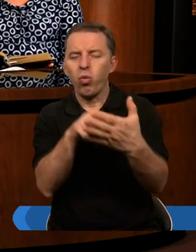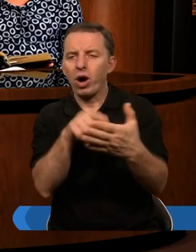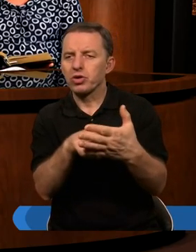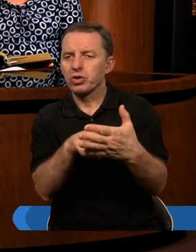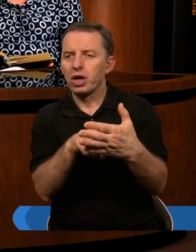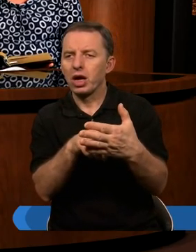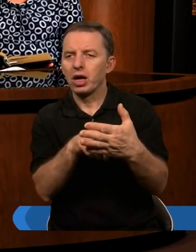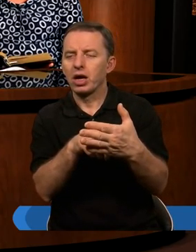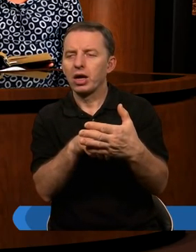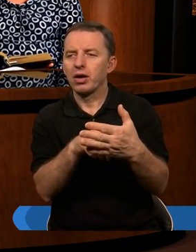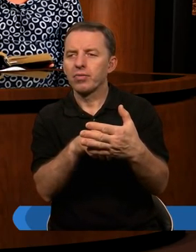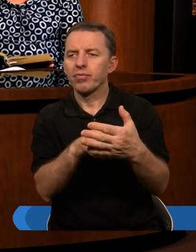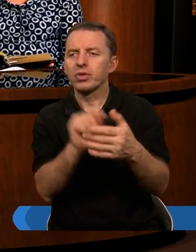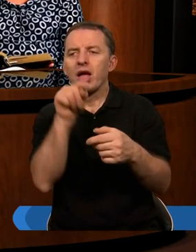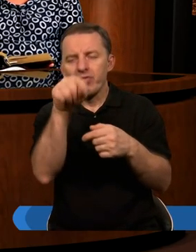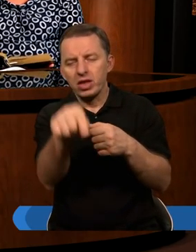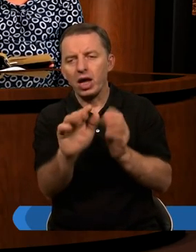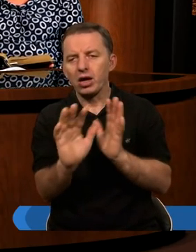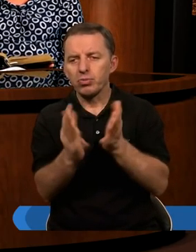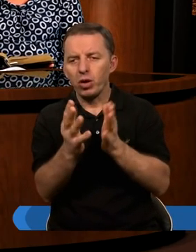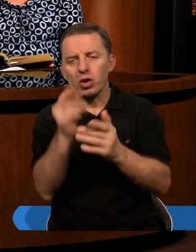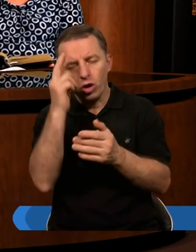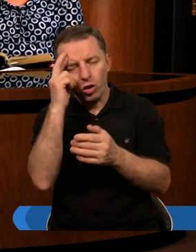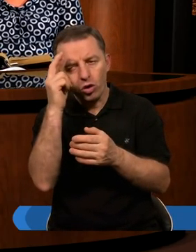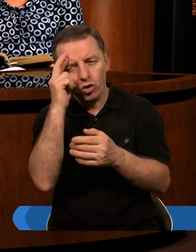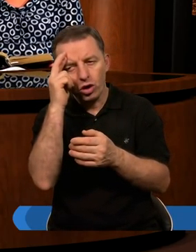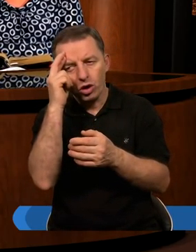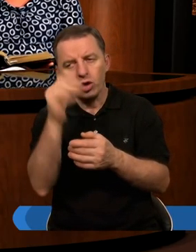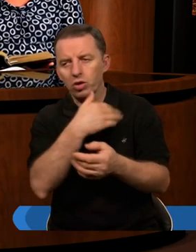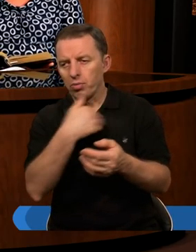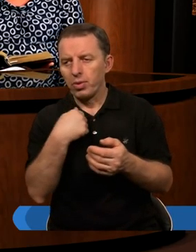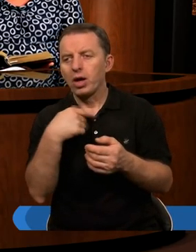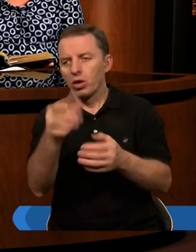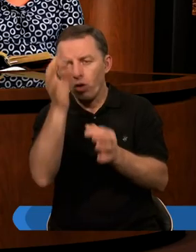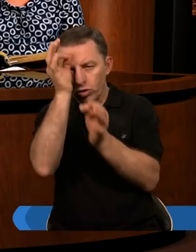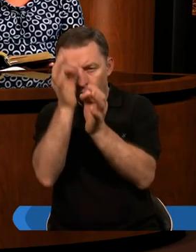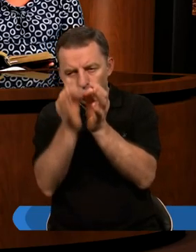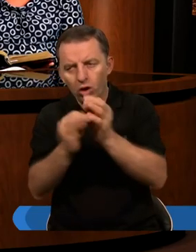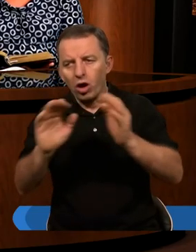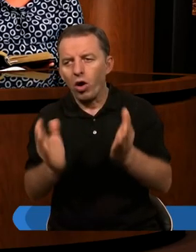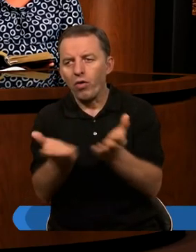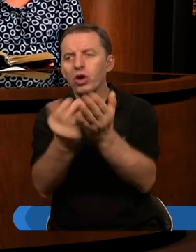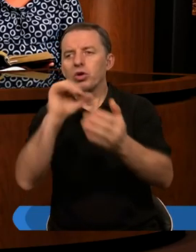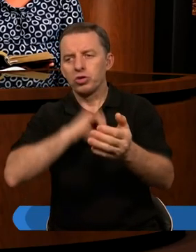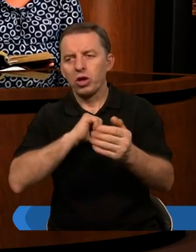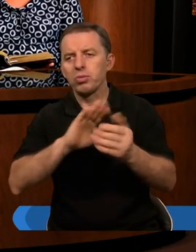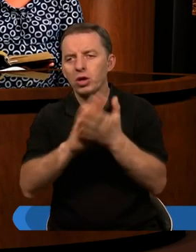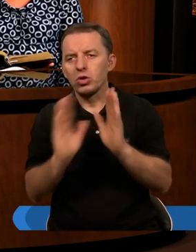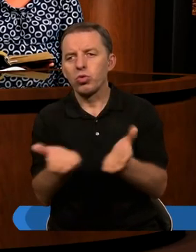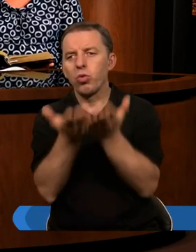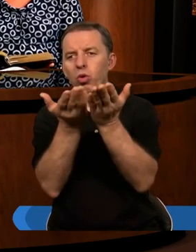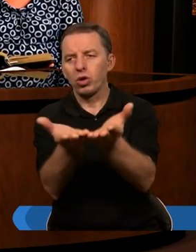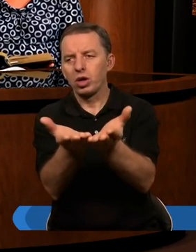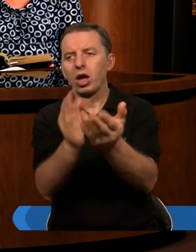w ten sposób rozumienie, czy my możemy taką doskonałą ofiarę z siebie złożyć?